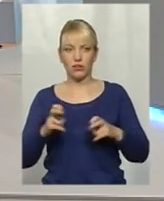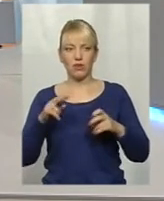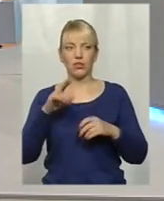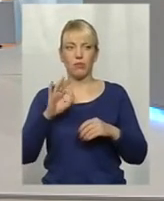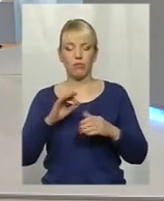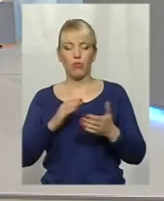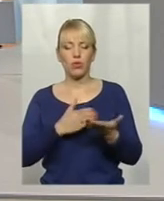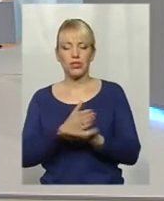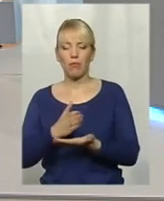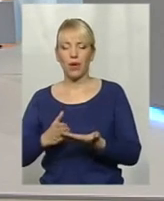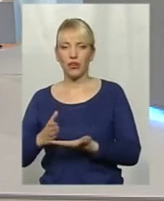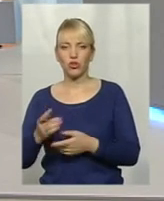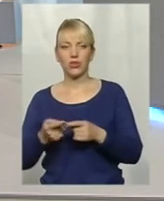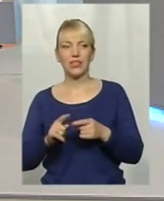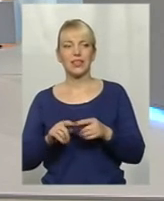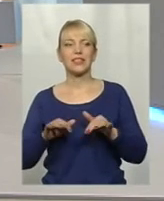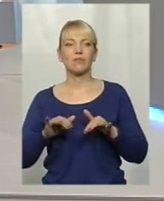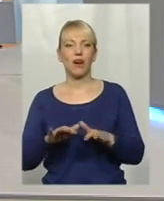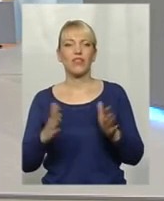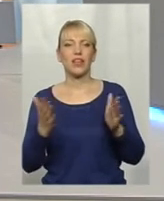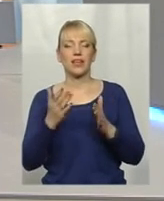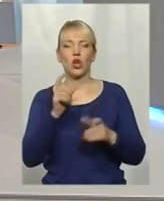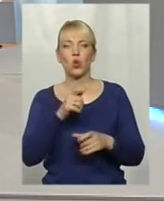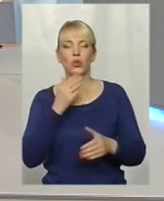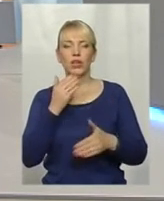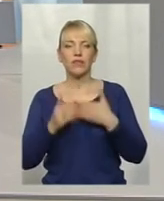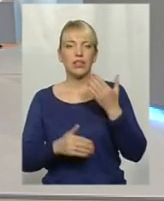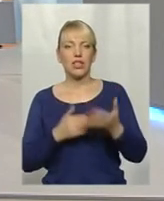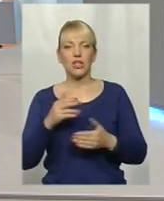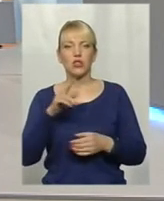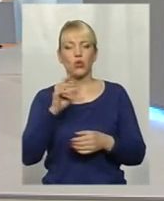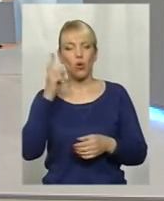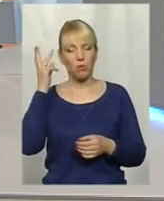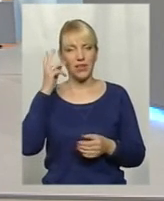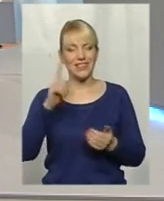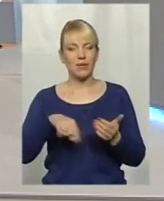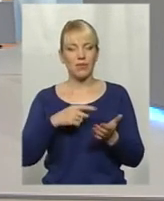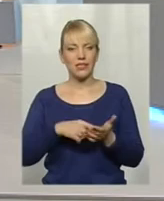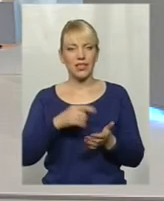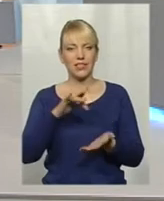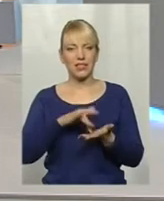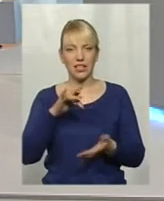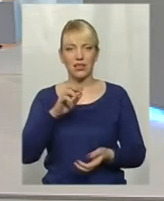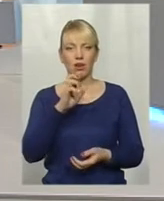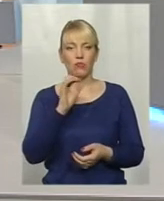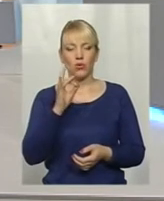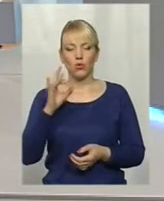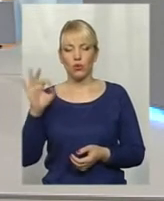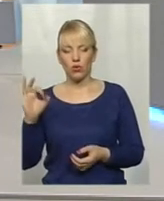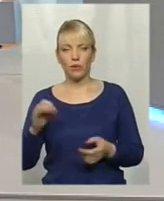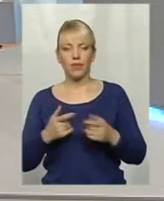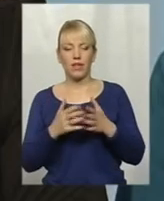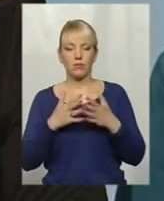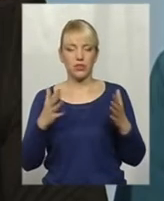спектру тих справ, з якими громадяни звертаються до Хмельницького, місцевого центру і до бюро, то найбільшу питому